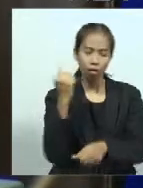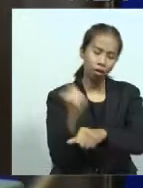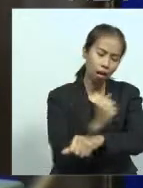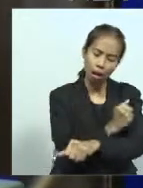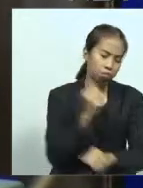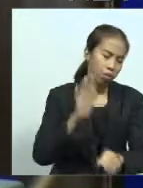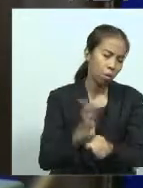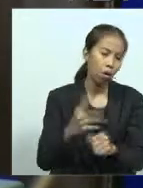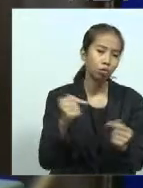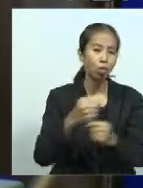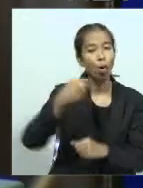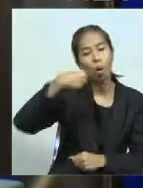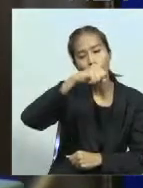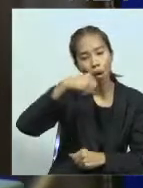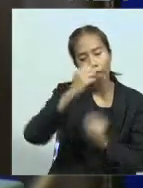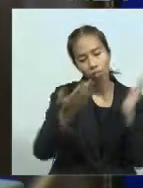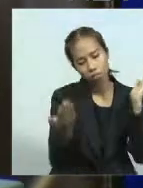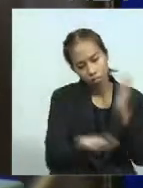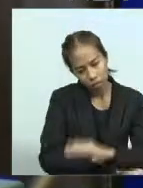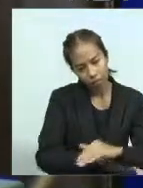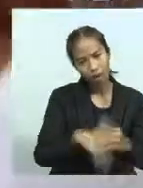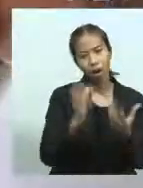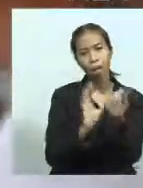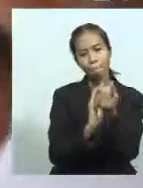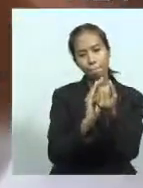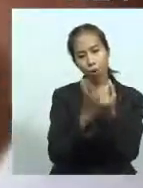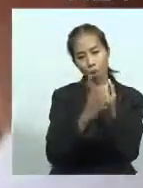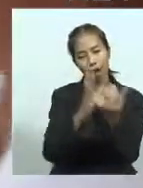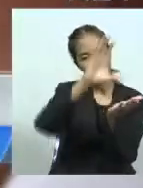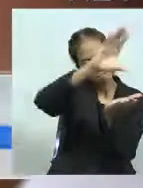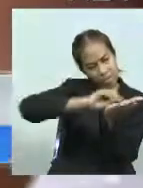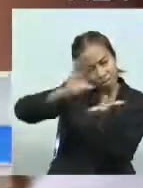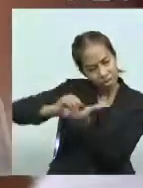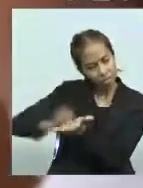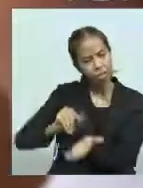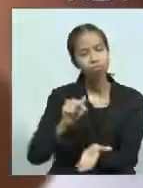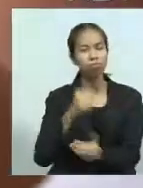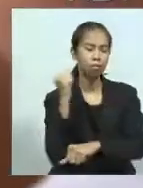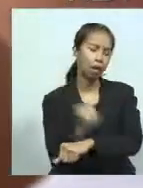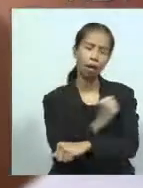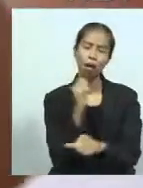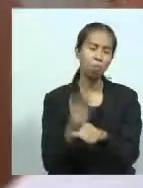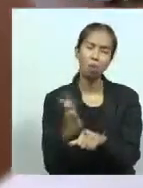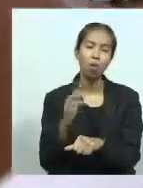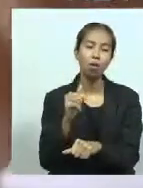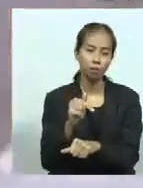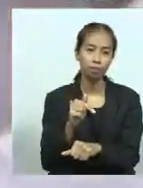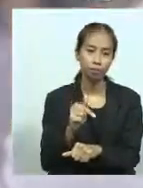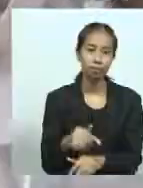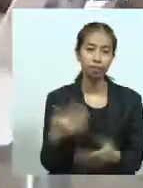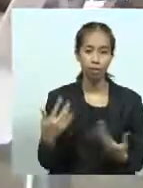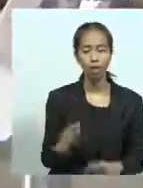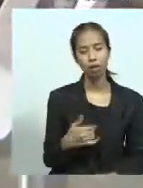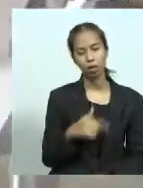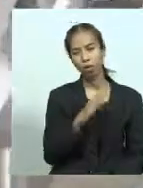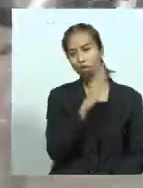ะเป็นตัดอ้อยหรือเก็บผลไม้ตามฤดูกาลงั้นเนี่ยการที่เขาจะจ้างงานเป็นระยะสัญ